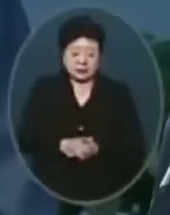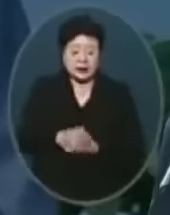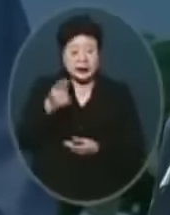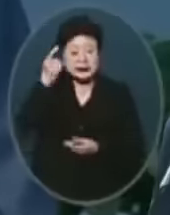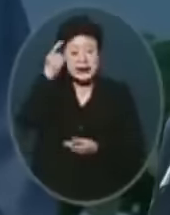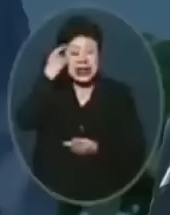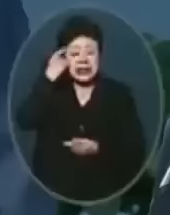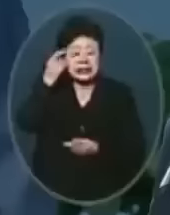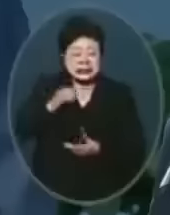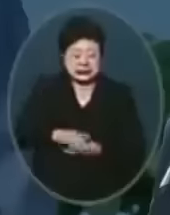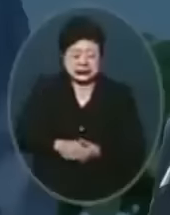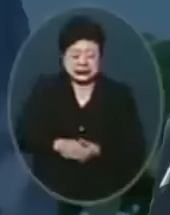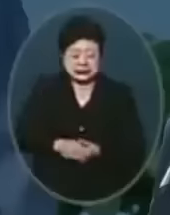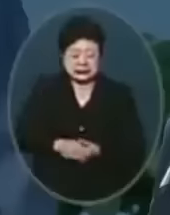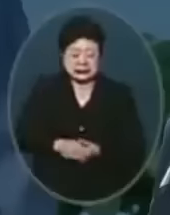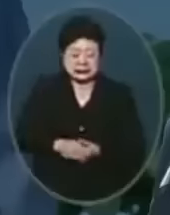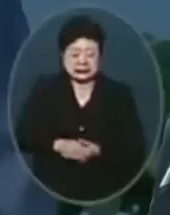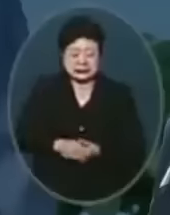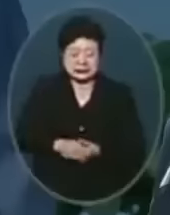생각을